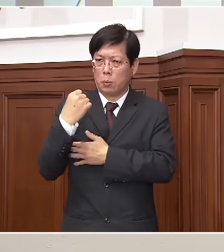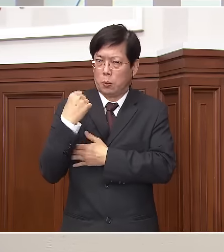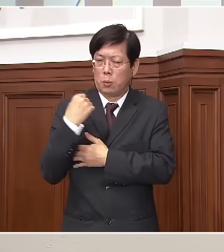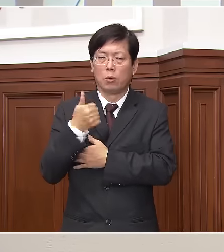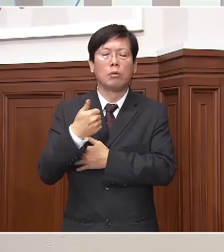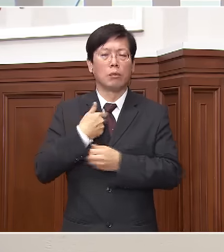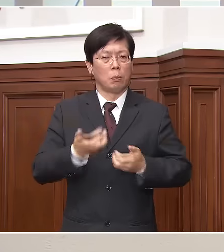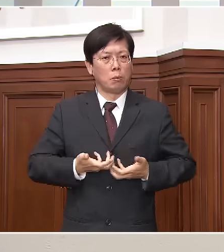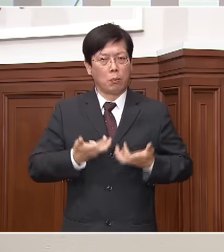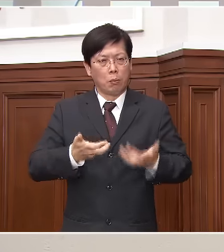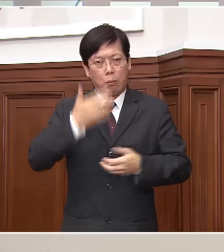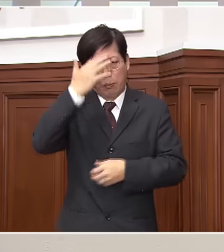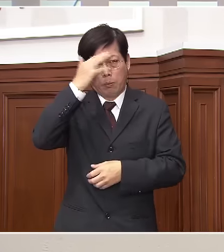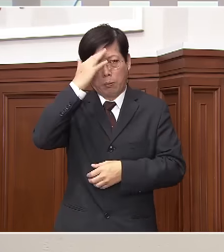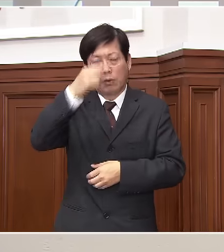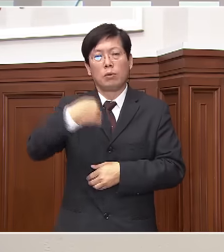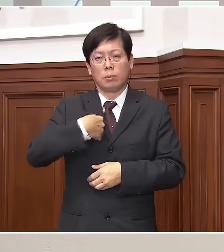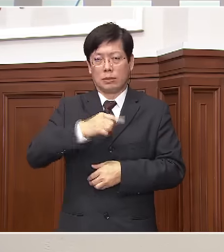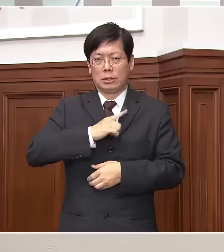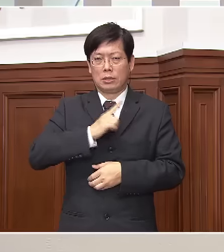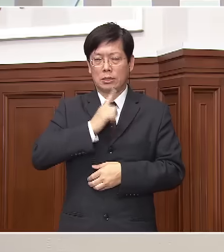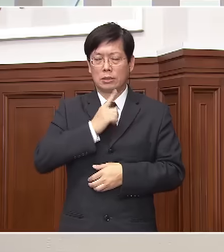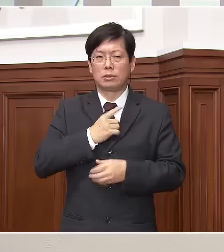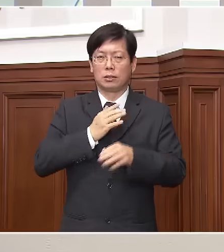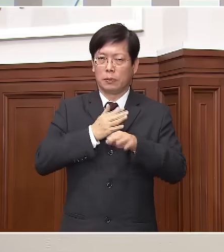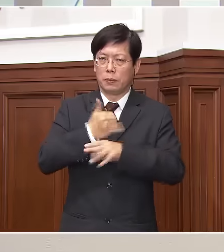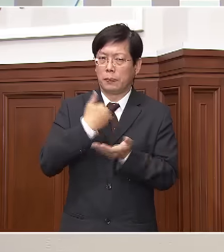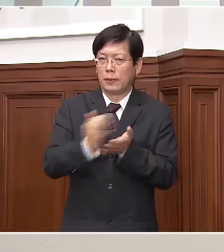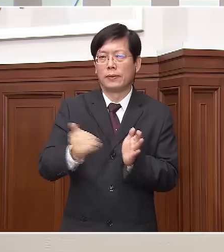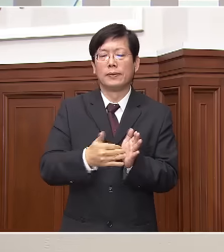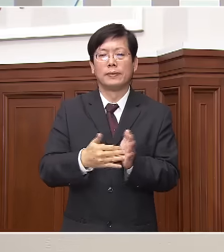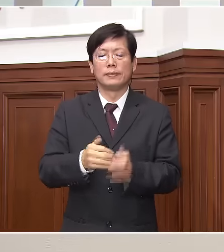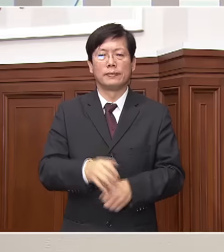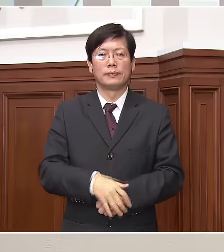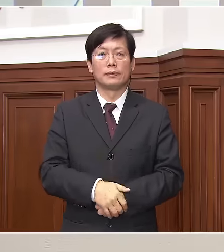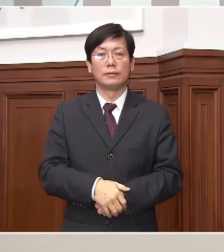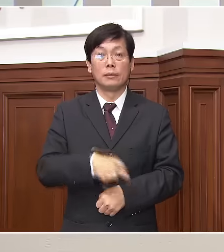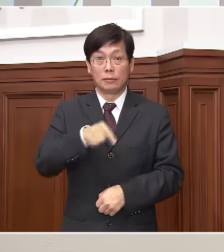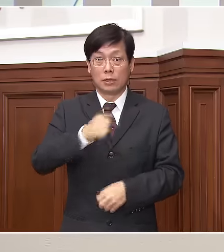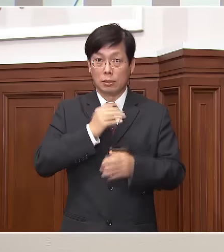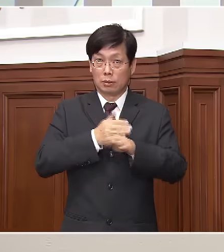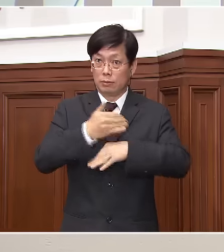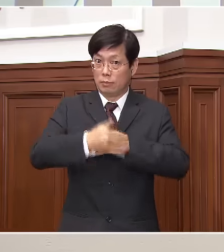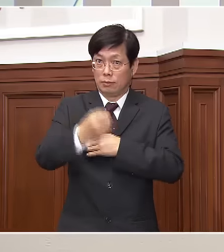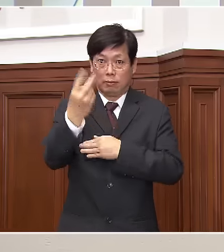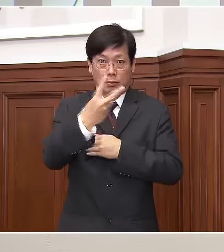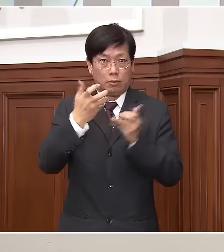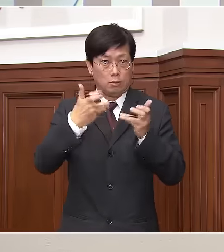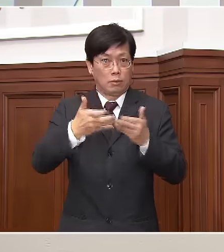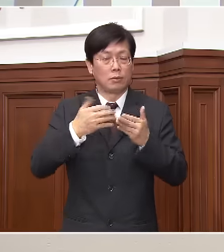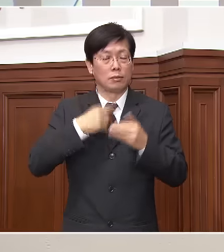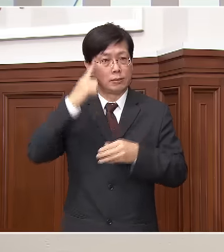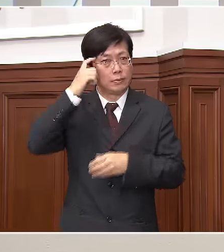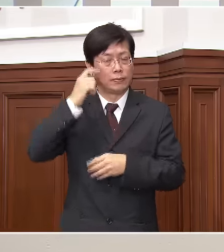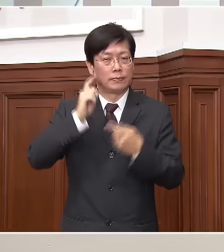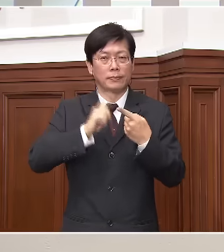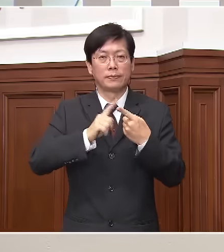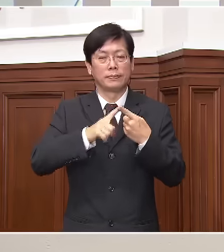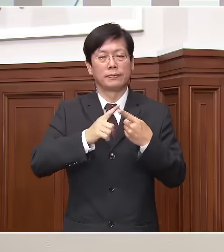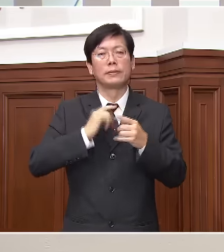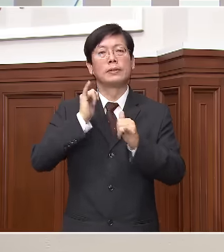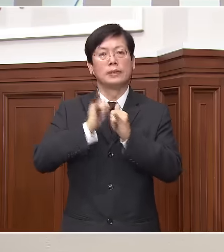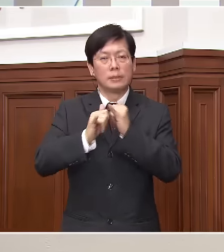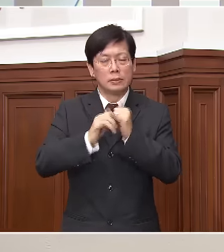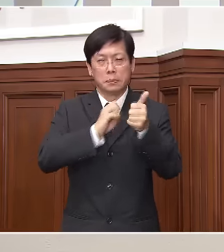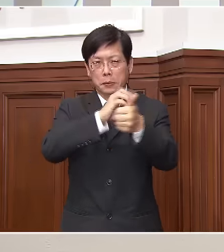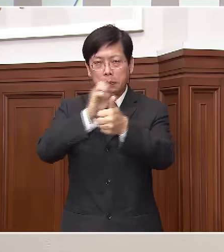幸自己熬过了这个过程。这样的过程有两个重要的意义。第一，我们让社会更